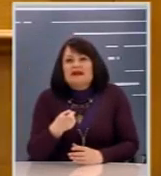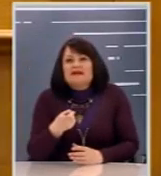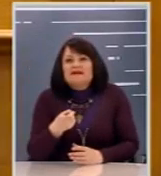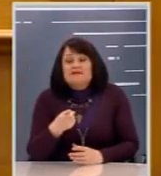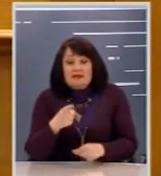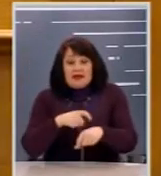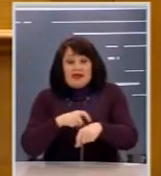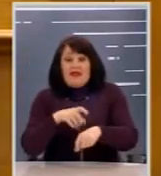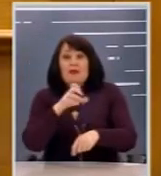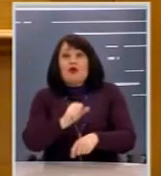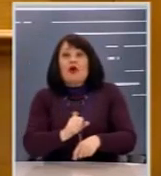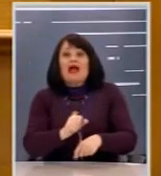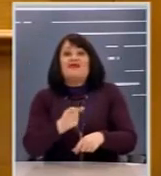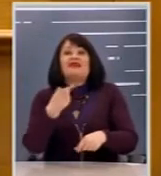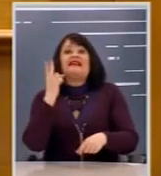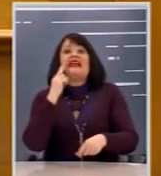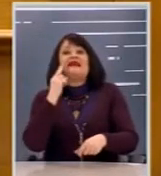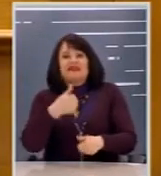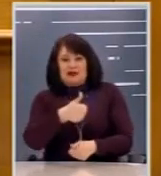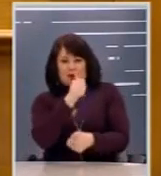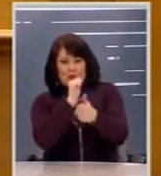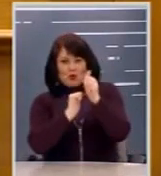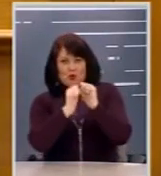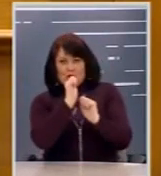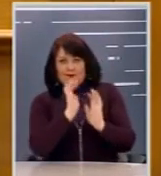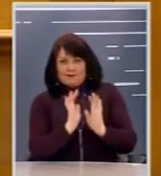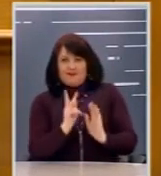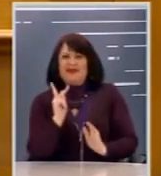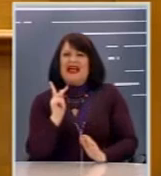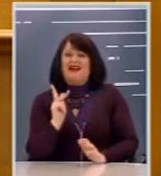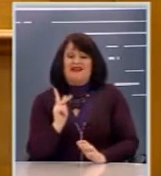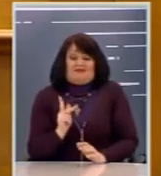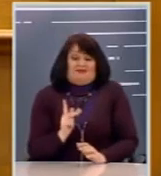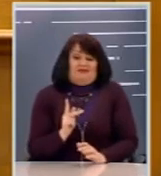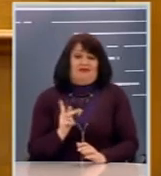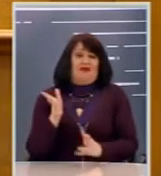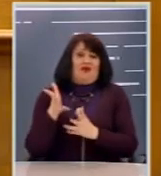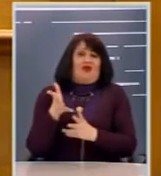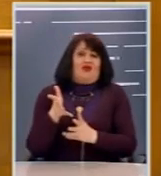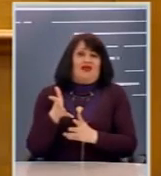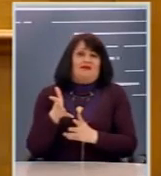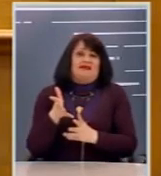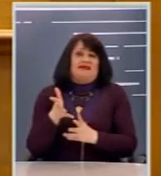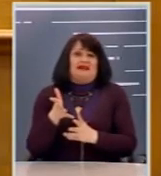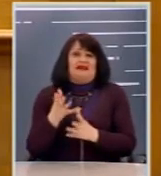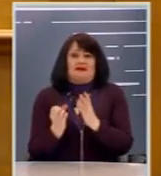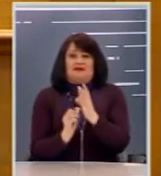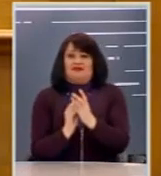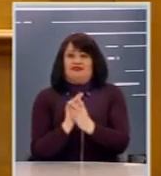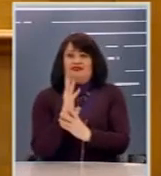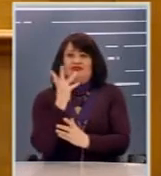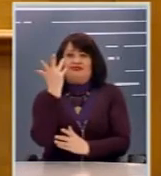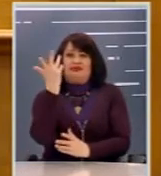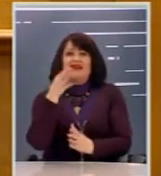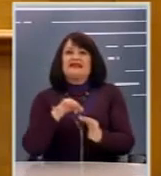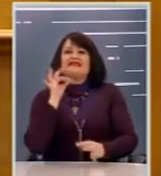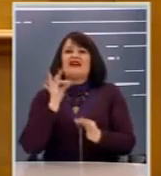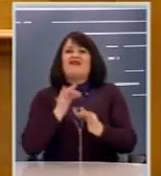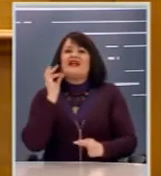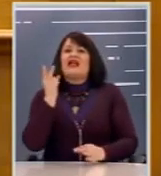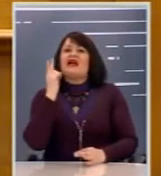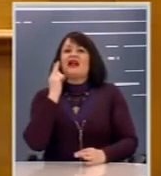θα προλάβαινε να πιει το κρασί του αμπελιού του. Ο Κάλχας τον ηρωνεύτηκε. Το αμπέλι πρόκοψε, έδωσε στα φύλλα και